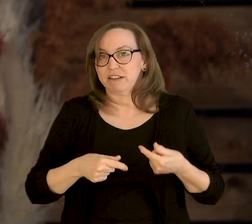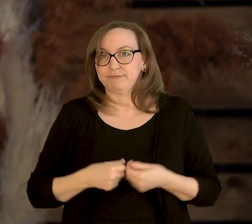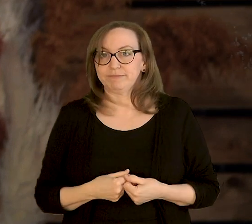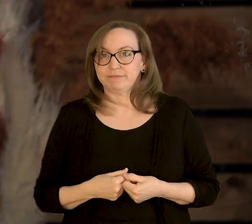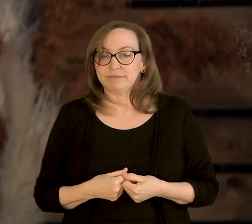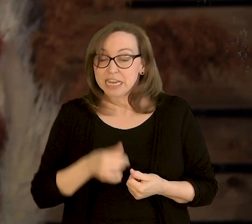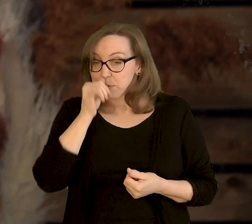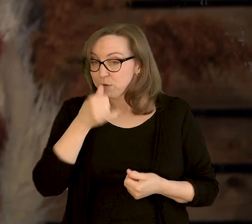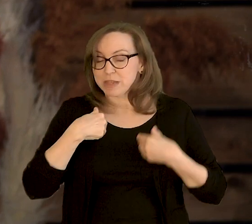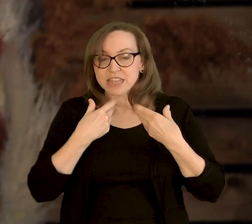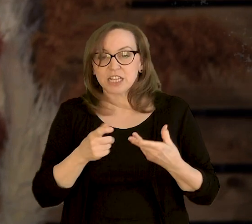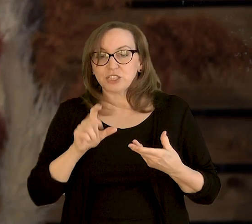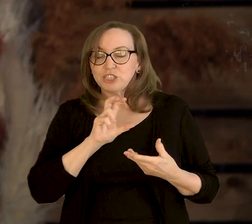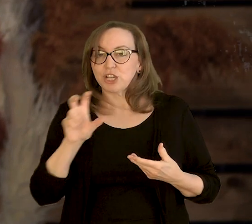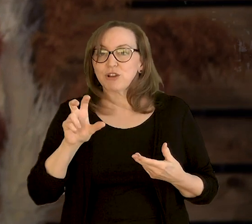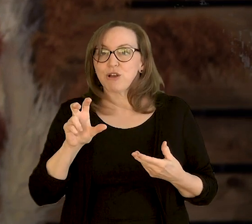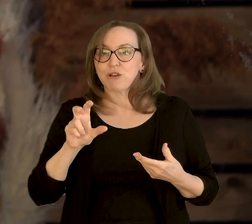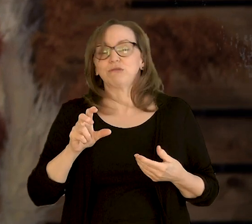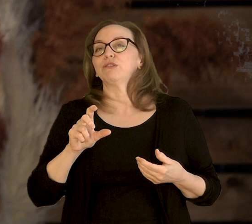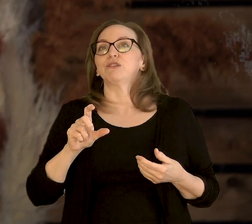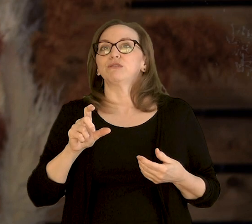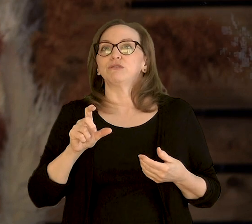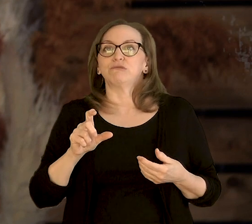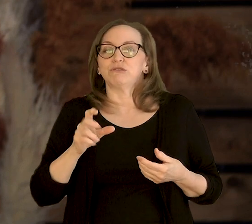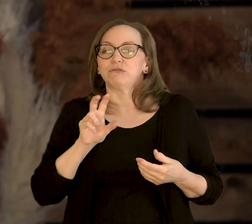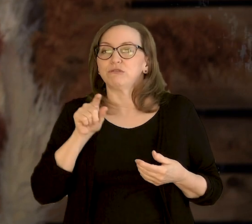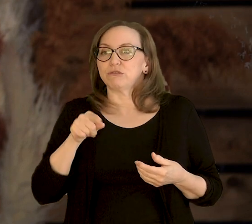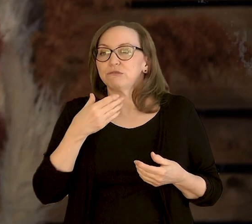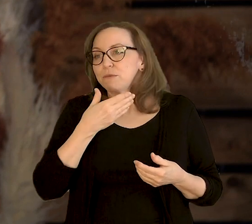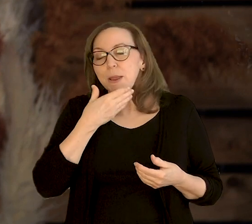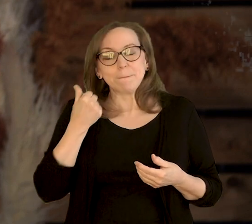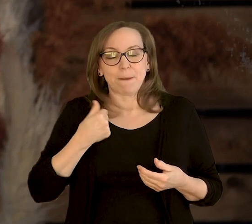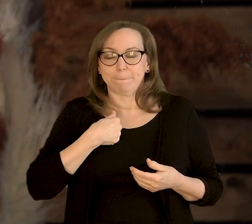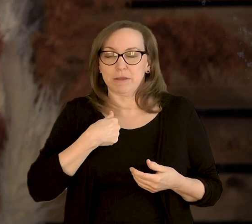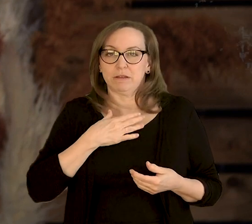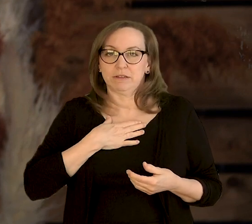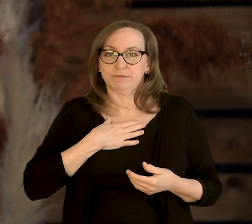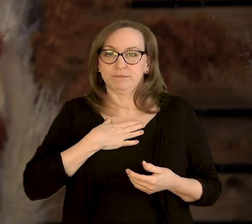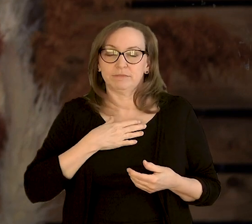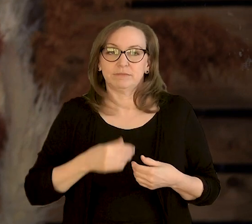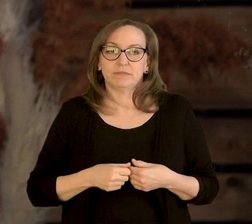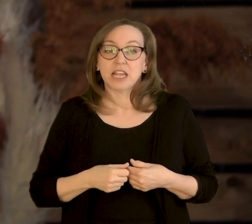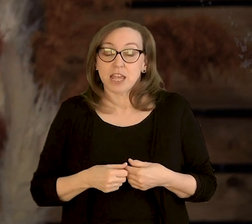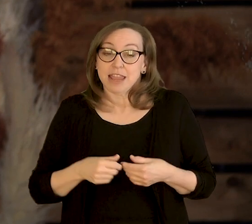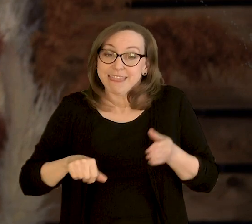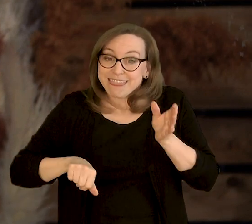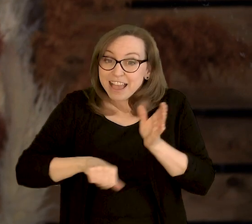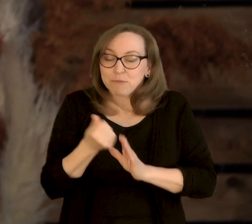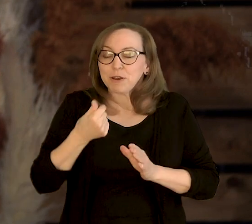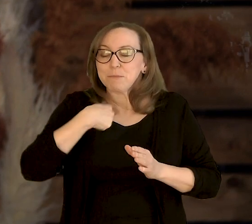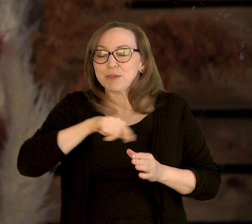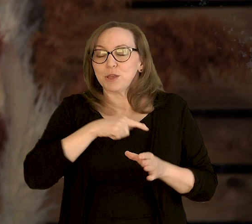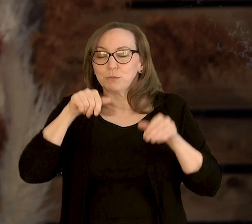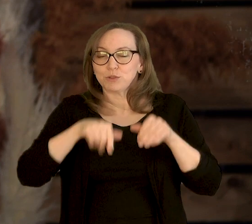mamy. Jeśli mamy ludziom pokazać tę miłość, którą miał Jezus, sami ją musimy najpierw